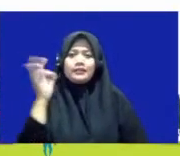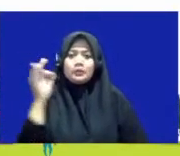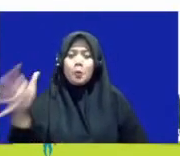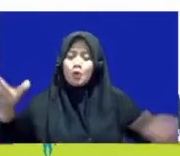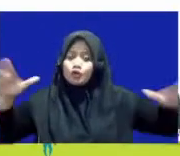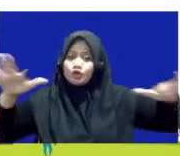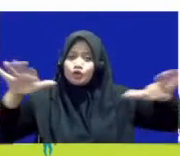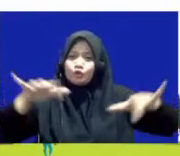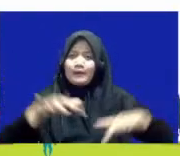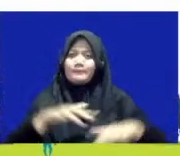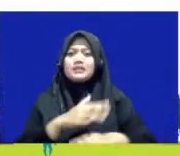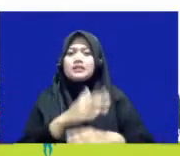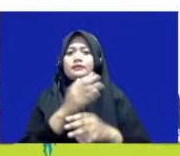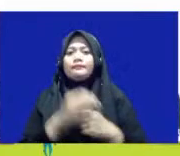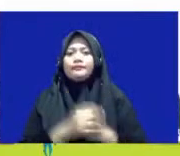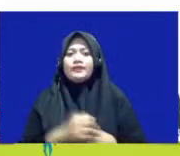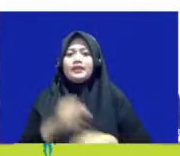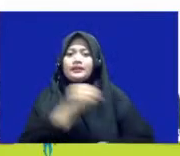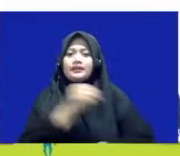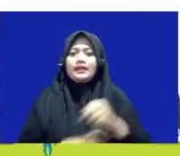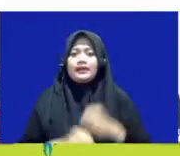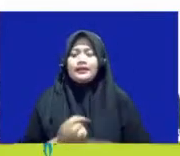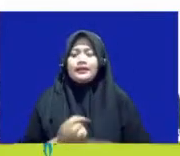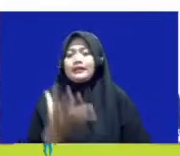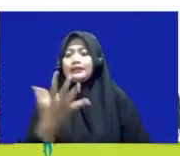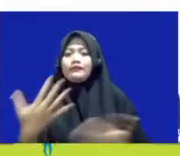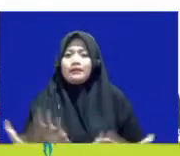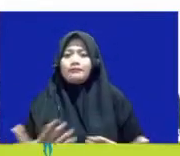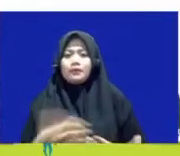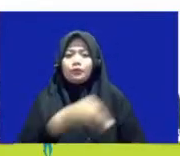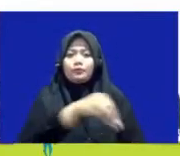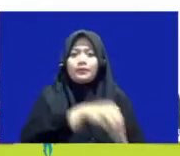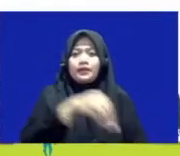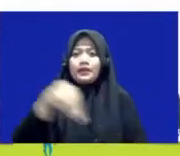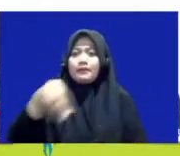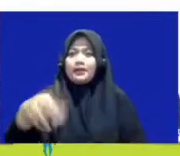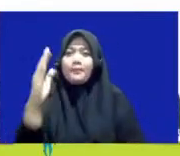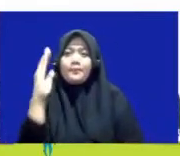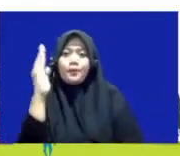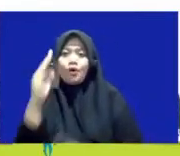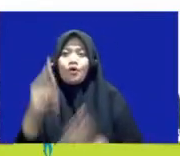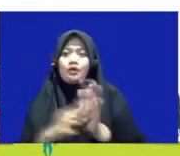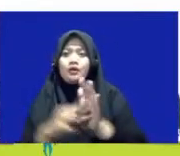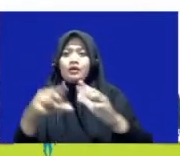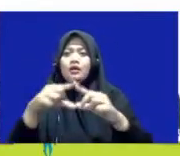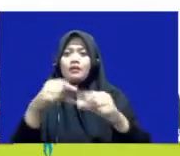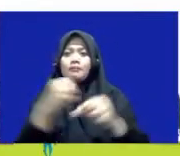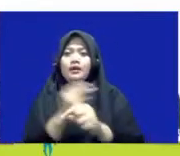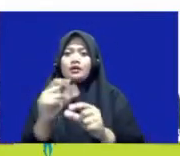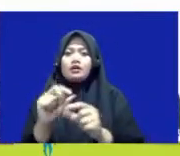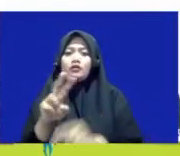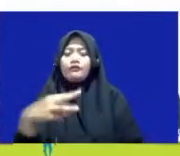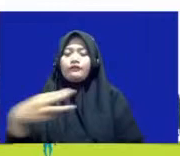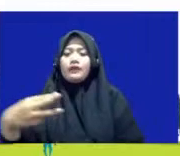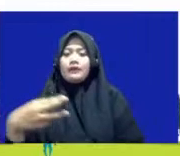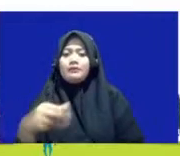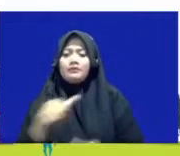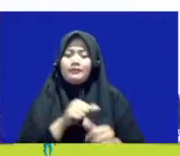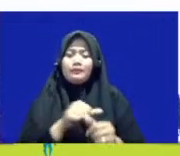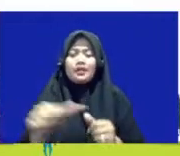yang masif kita lakukan saat ini yaitu penanaman mangrove. Kami bertekad untuk menciptakan